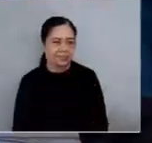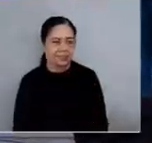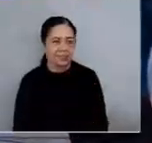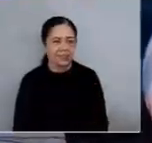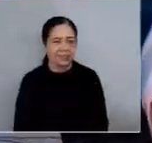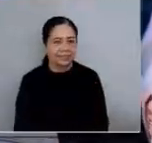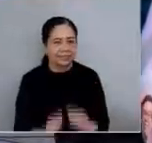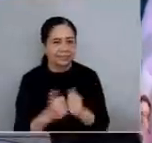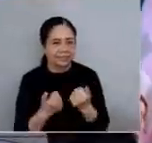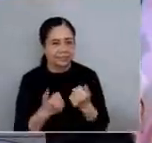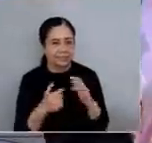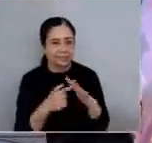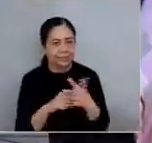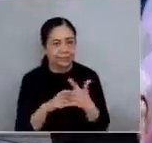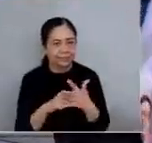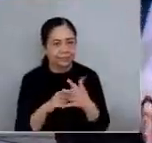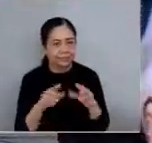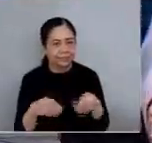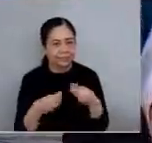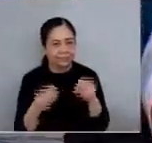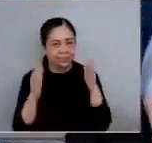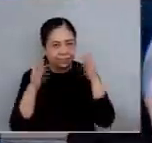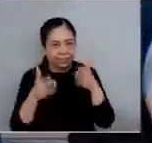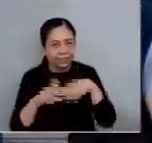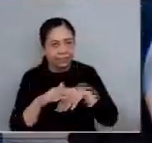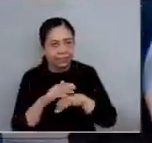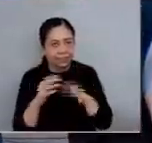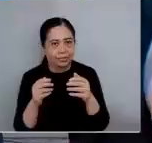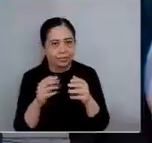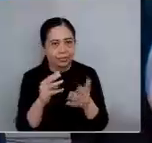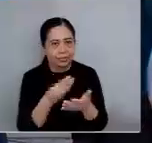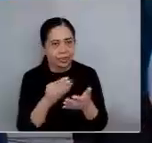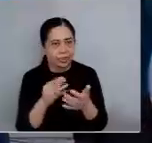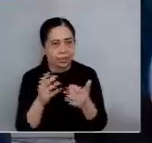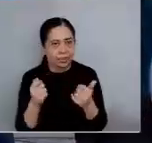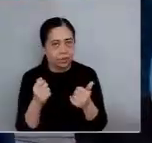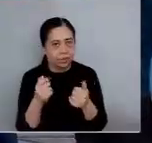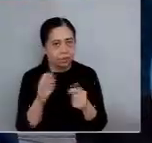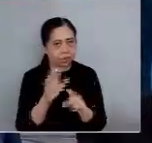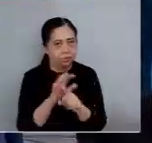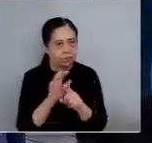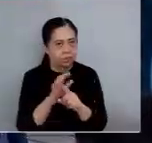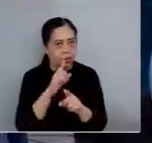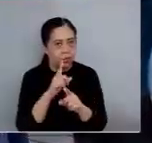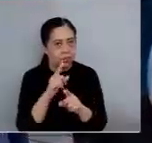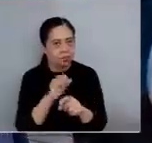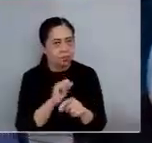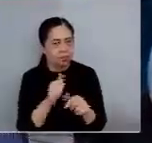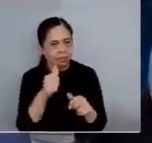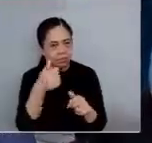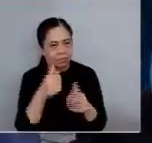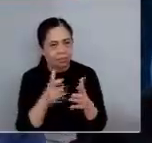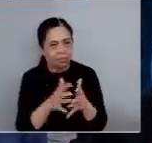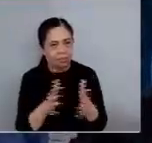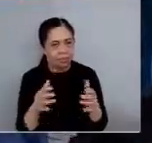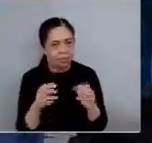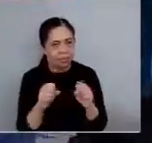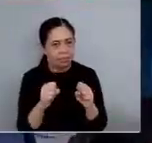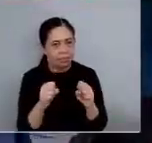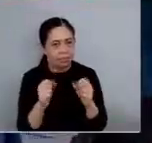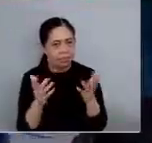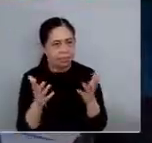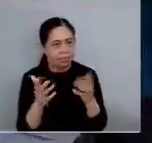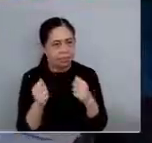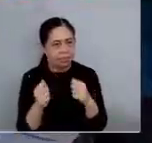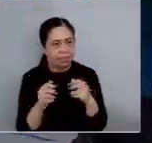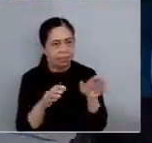How did you start getting into music? Paano ka? Yung saan, may hit song ka ba na talagang tumatak? Kaya ganito na rin yung